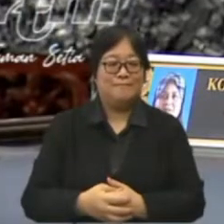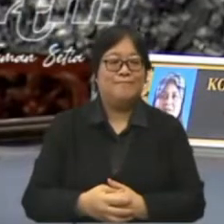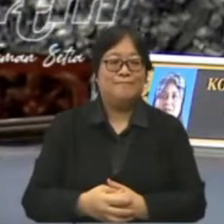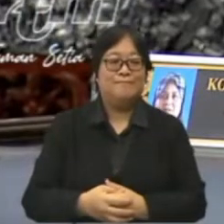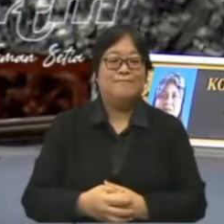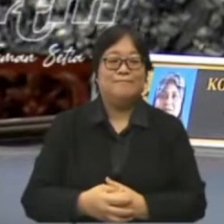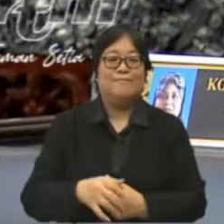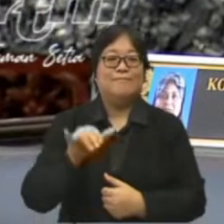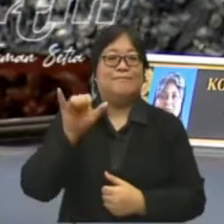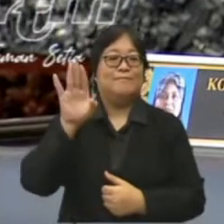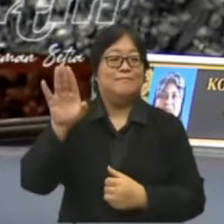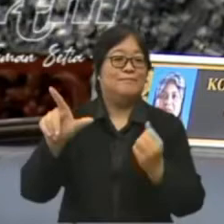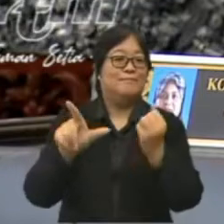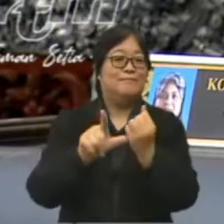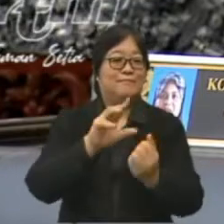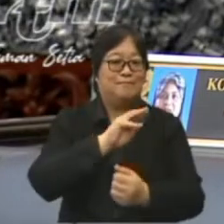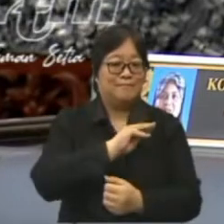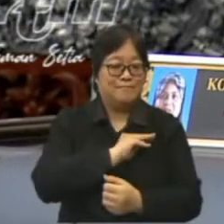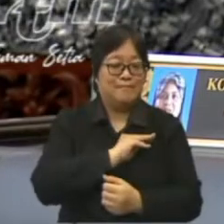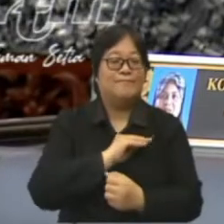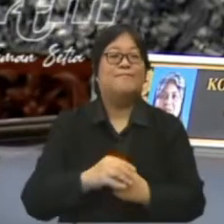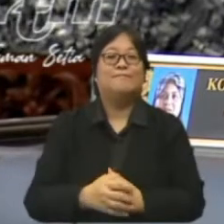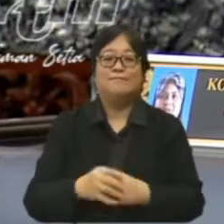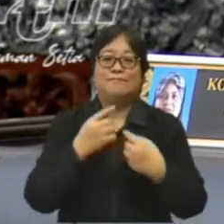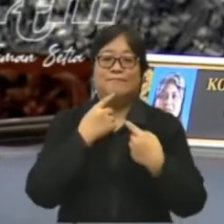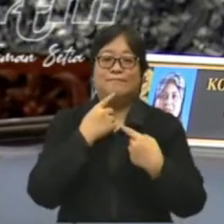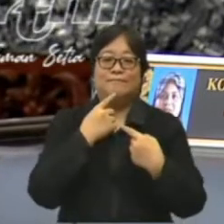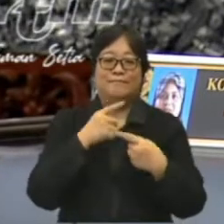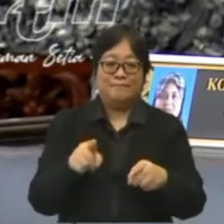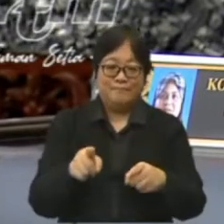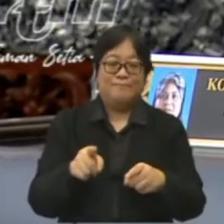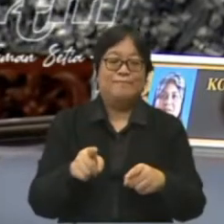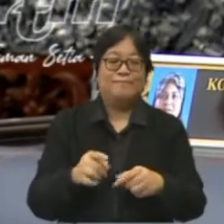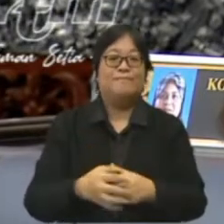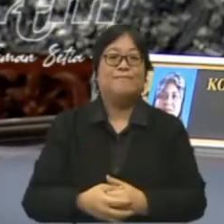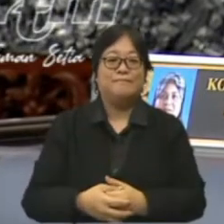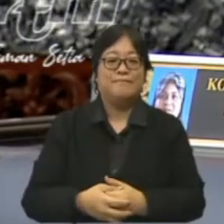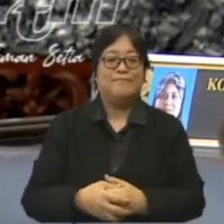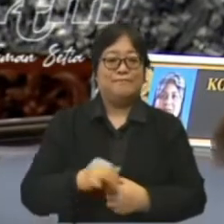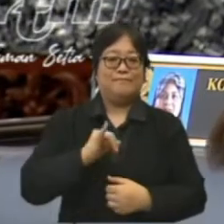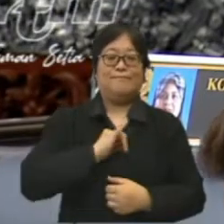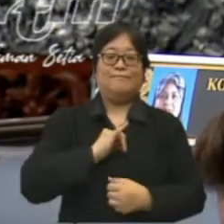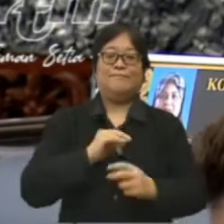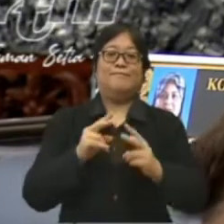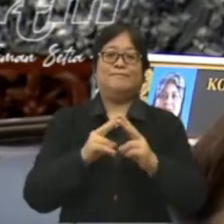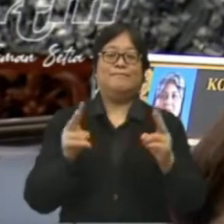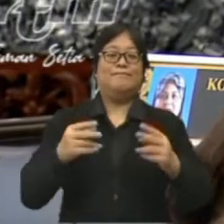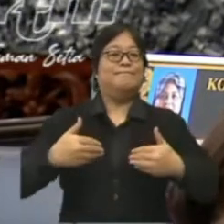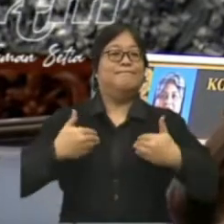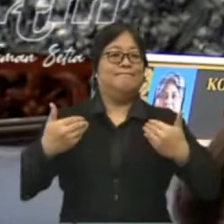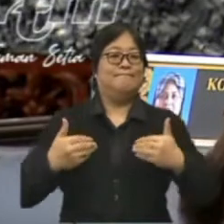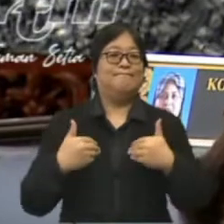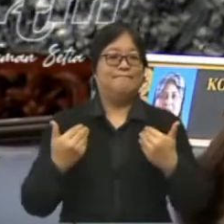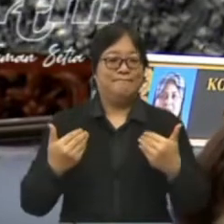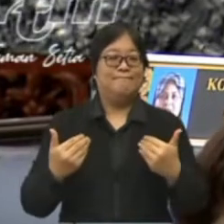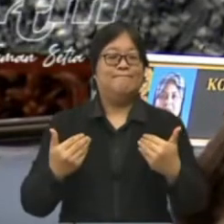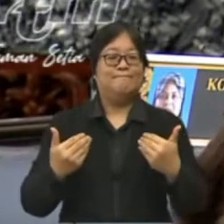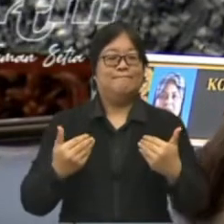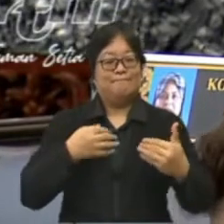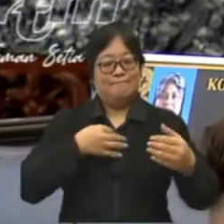yang hormat tim bala menteri atas jawaban yang diberikan tadi Saya gembira dengan